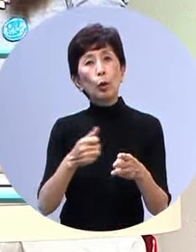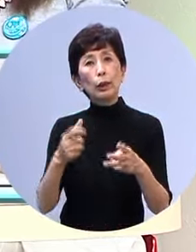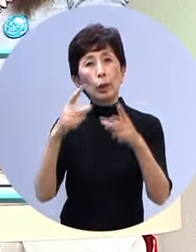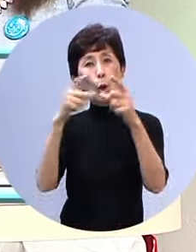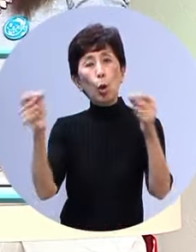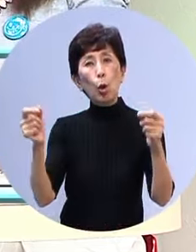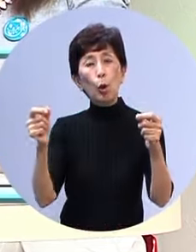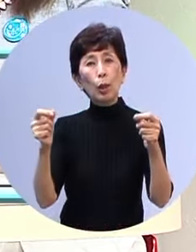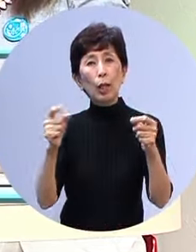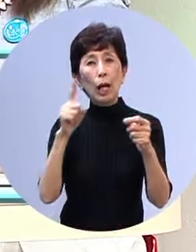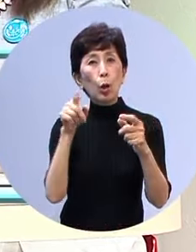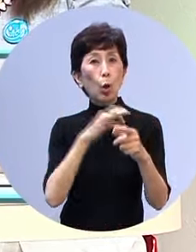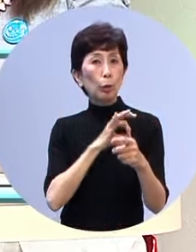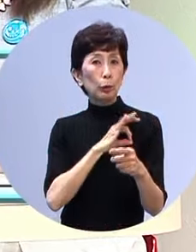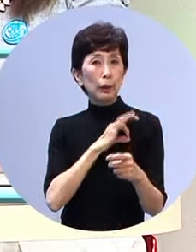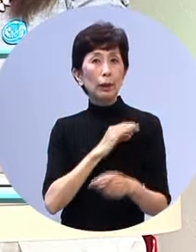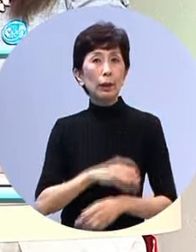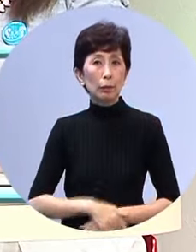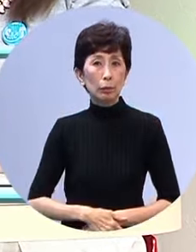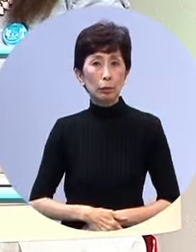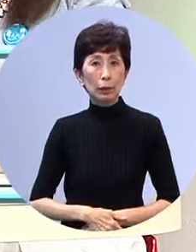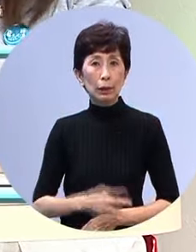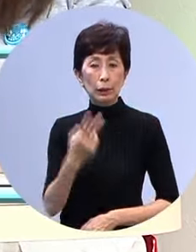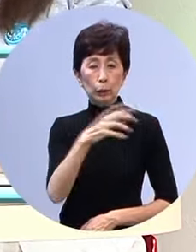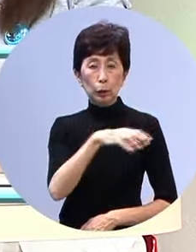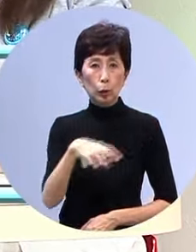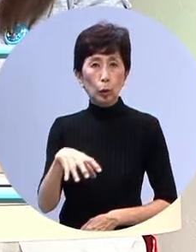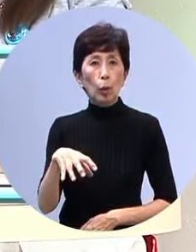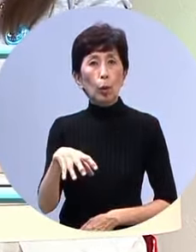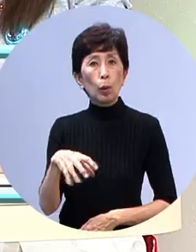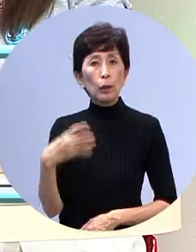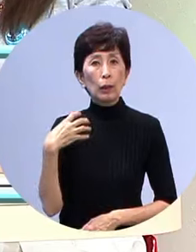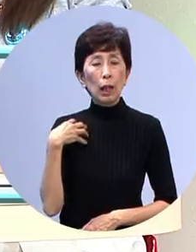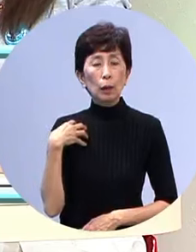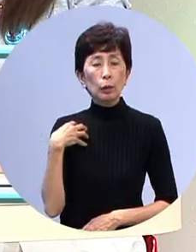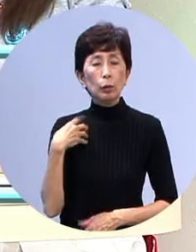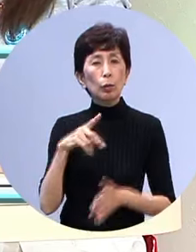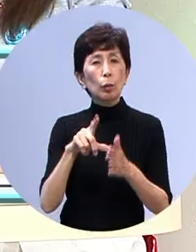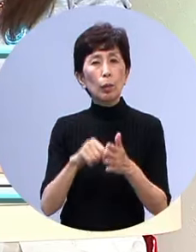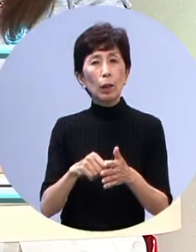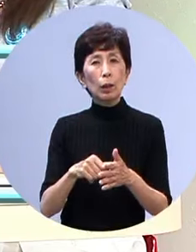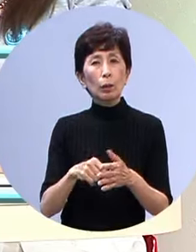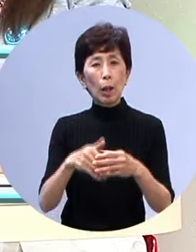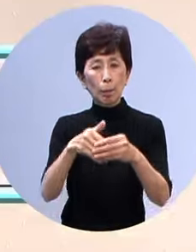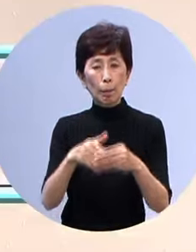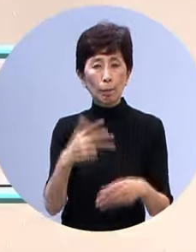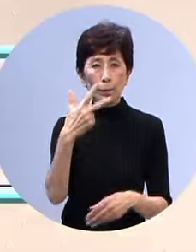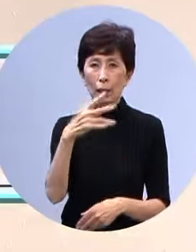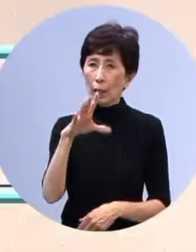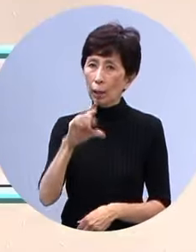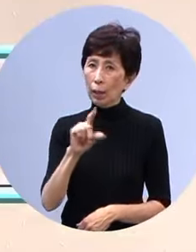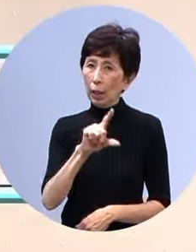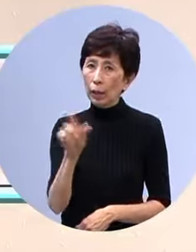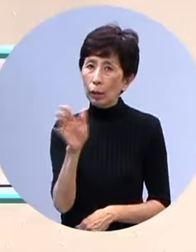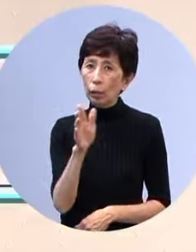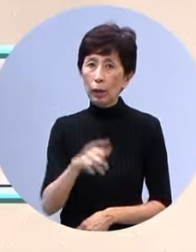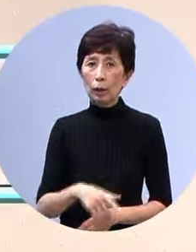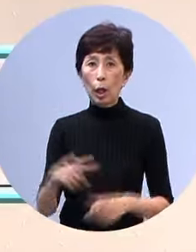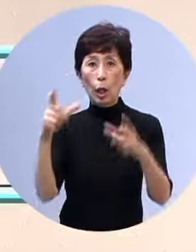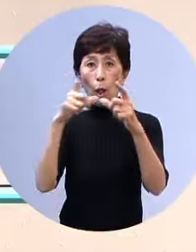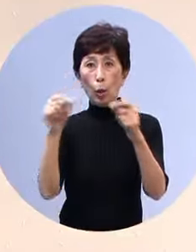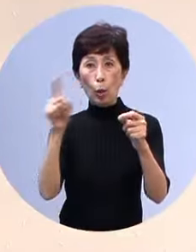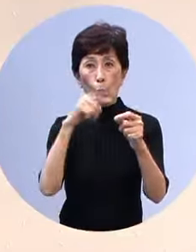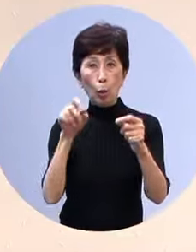。報酬は2調査区受け持つ場合でおおむね7万円程度となる予定です。 国家公務員なんです